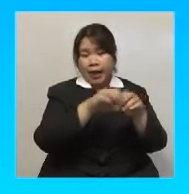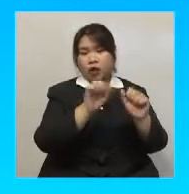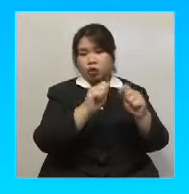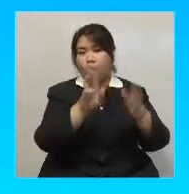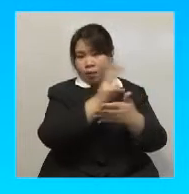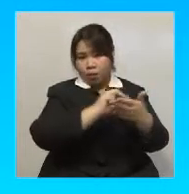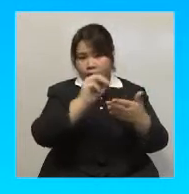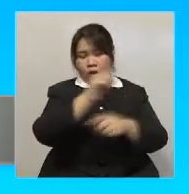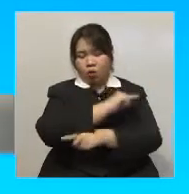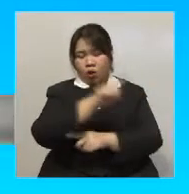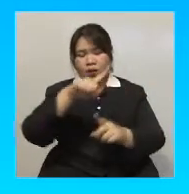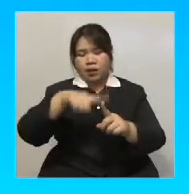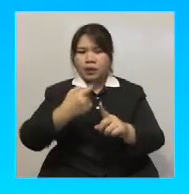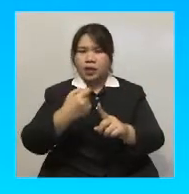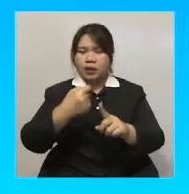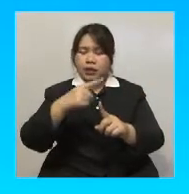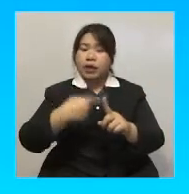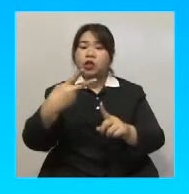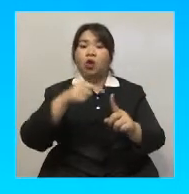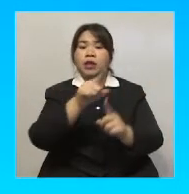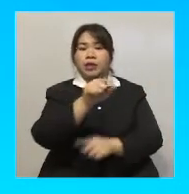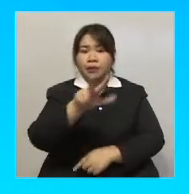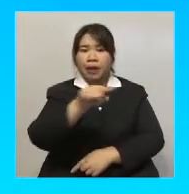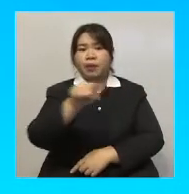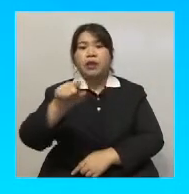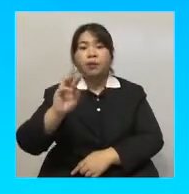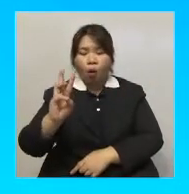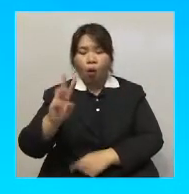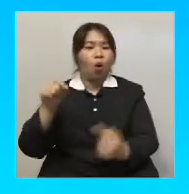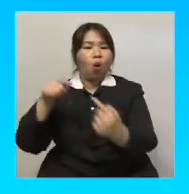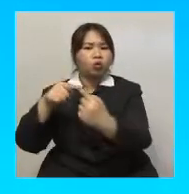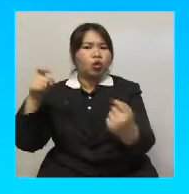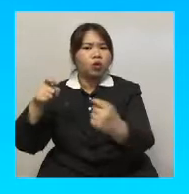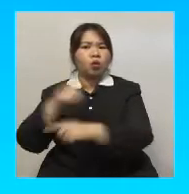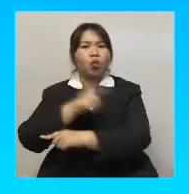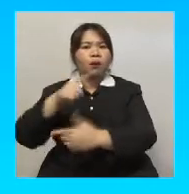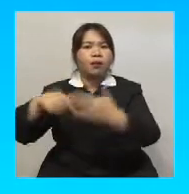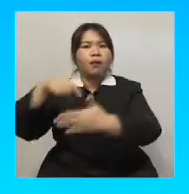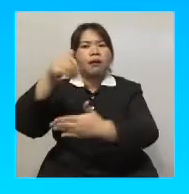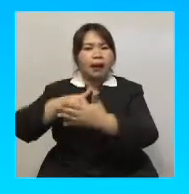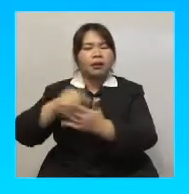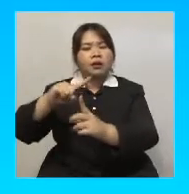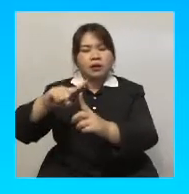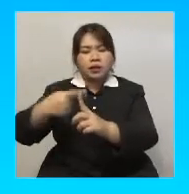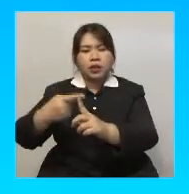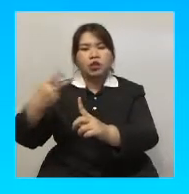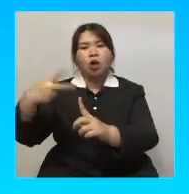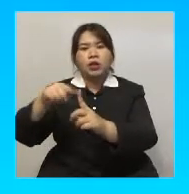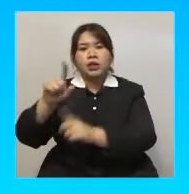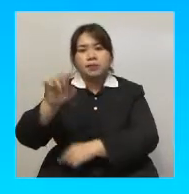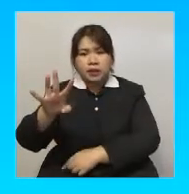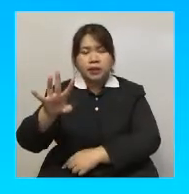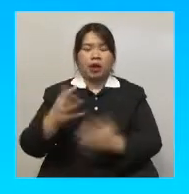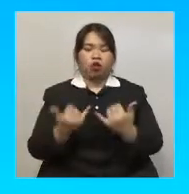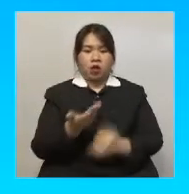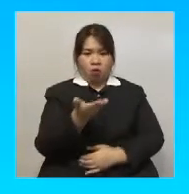วิทยาลัยเนี่ยในวันที่23ถึง26กุมภาพันธ์ซึ่งตรงกับวันเลือกตั้งนะครับในวันที่24กุมภาพันธ์เนี่ยก็ได้มอบหมายให้กระทรวงศึกษา